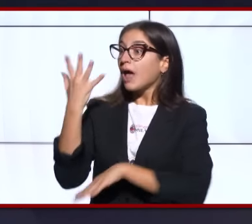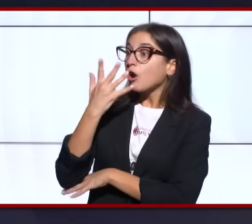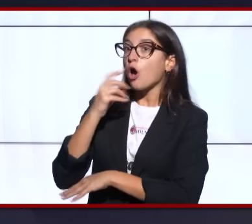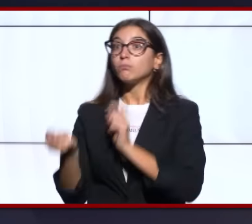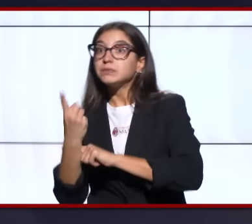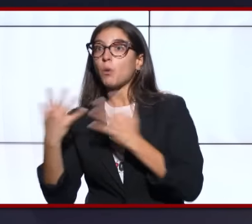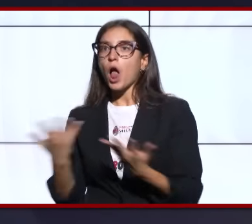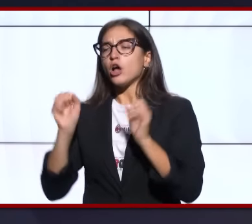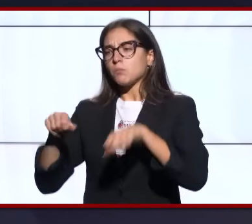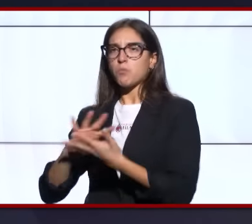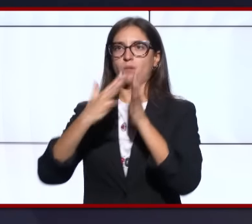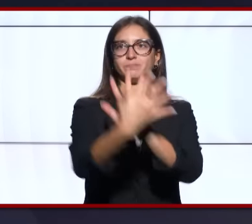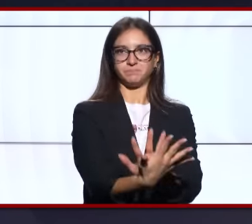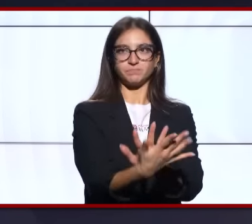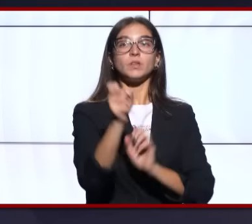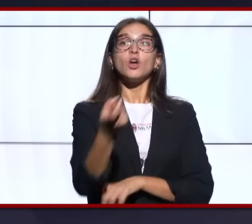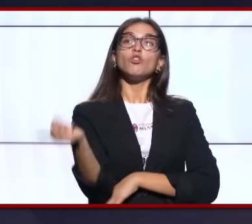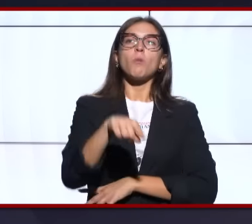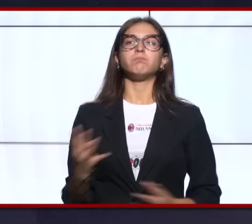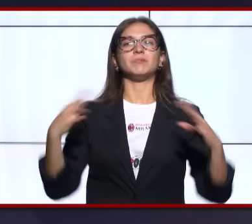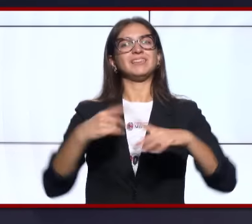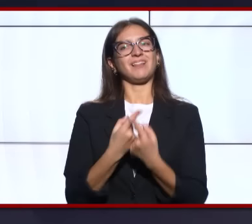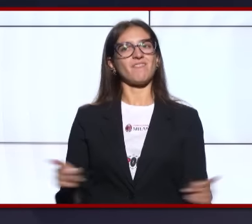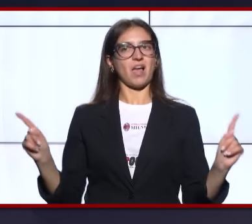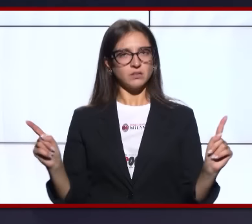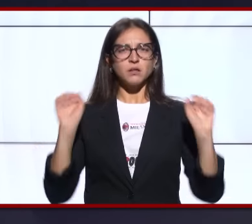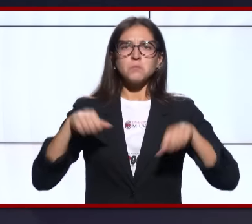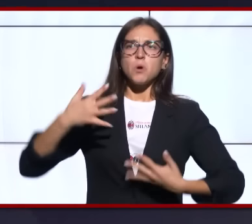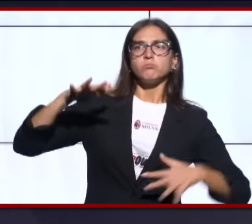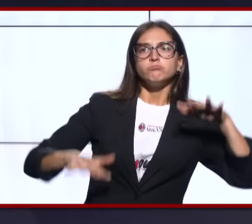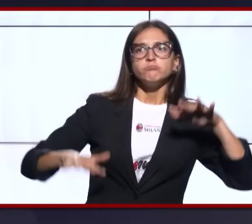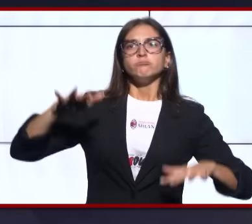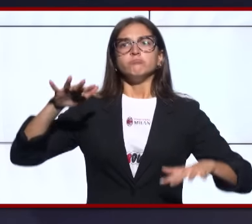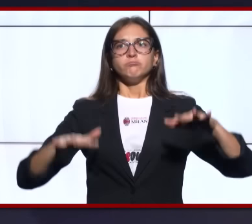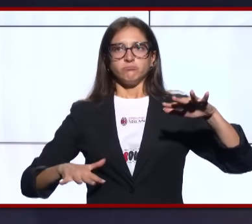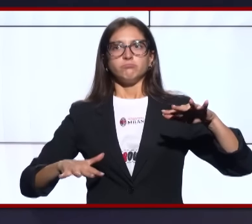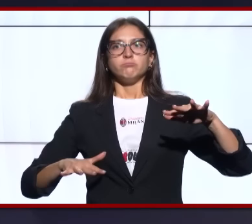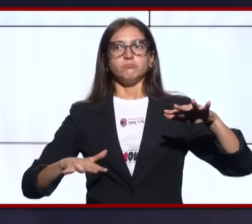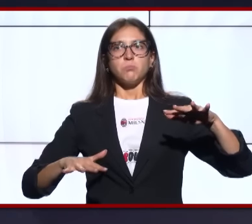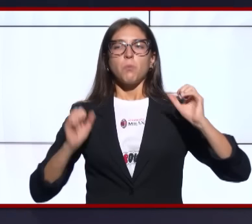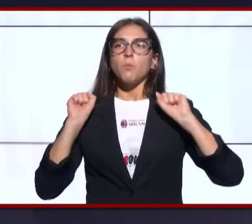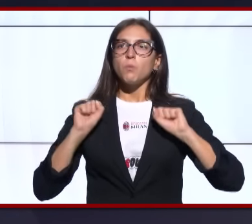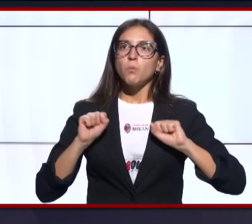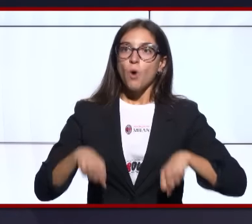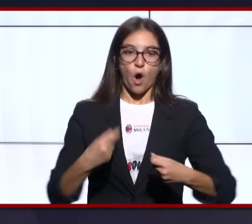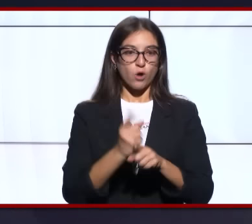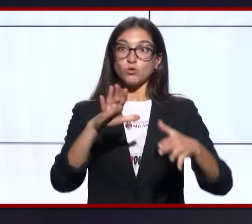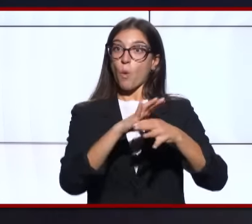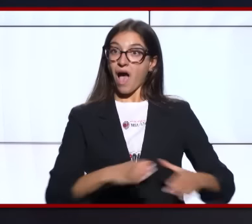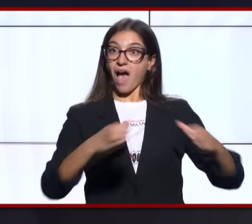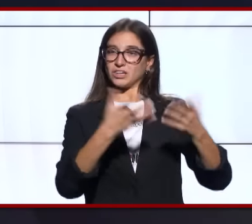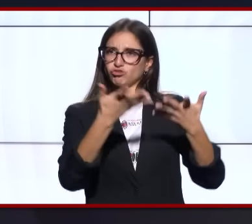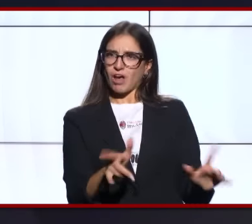diversa per per me serà una partida equilibrada una partida eh contra una squadra che